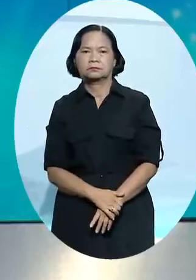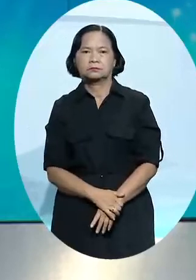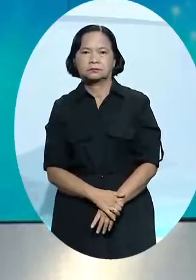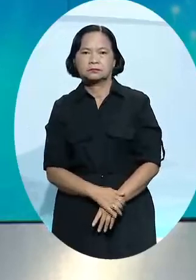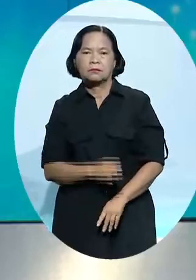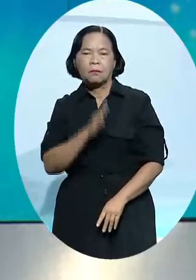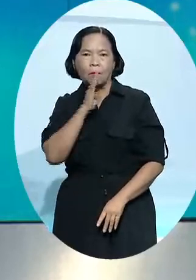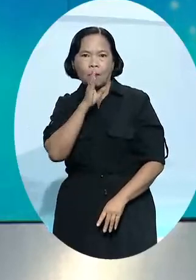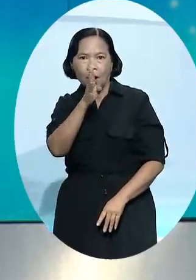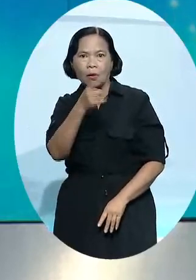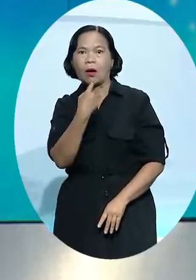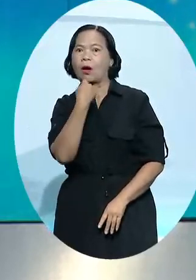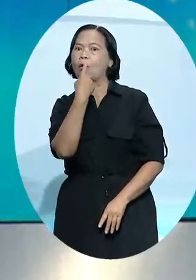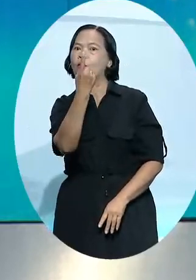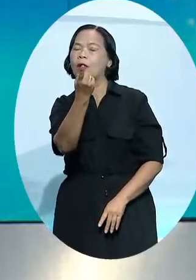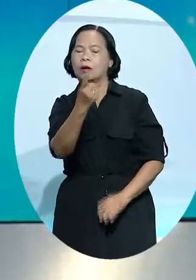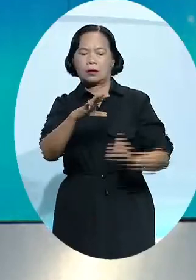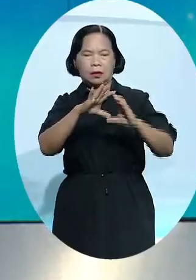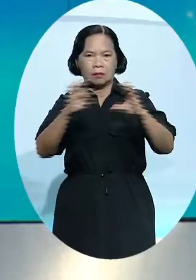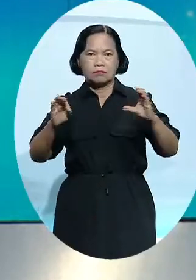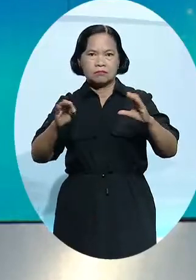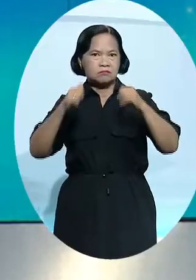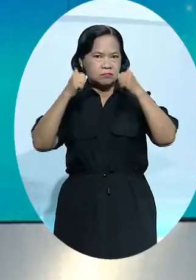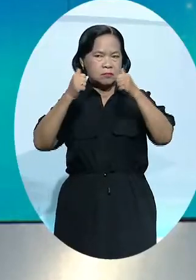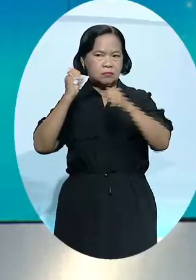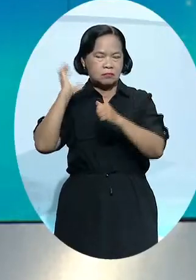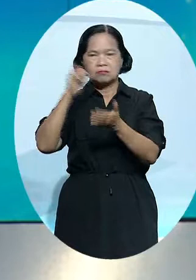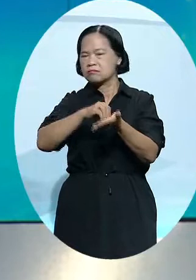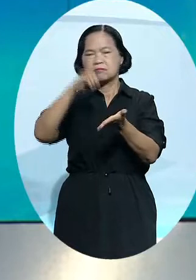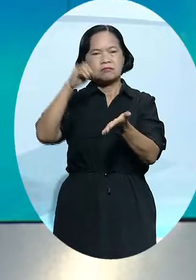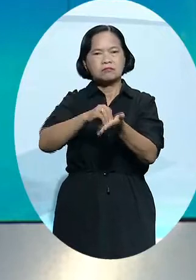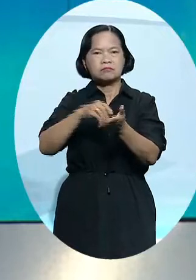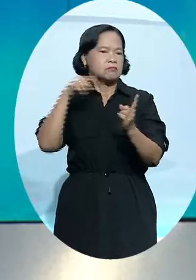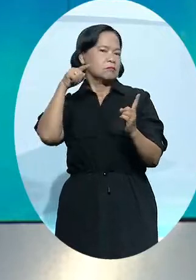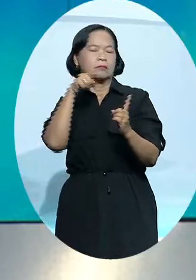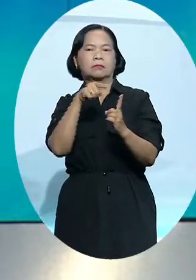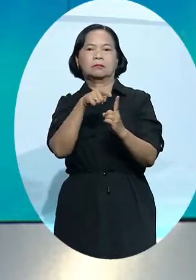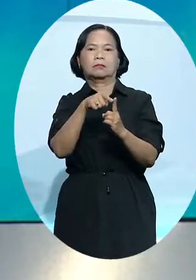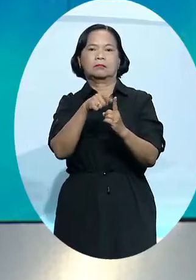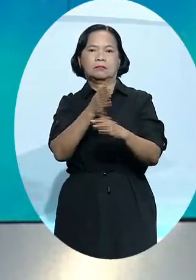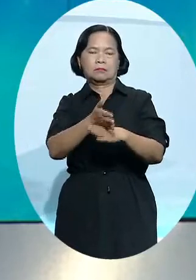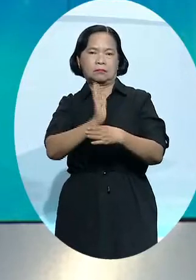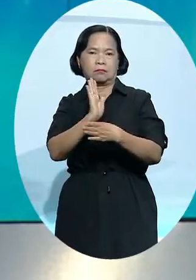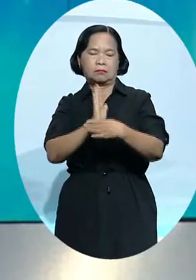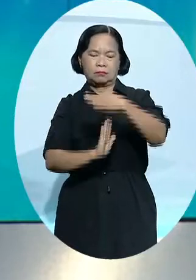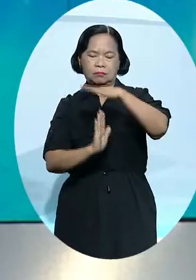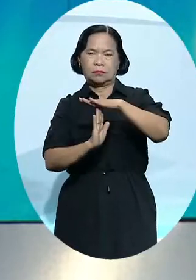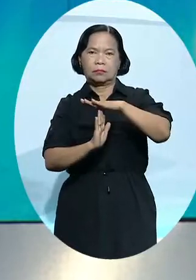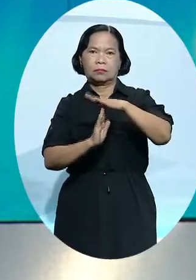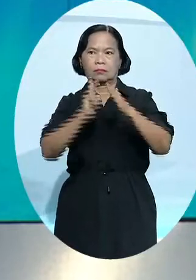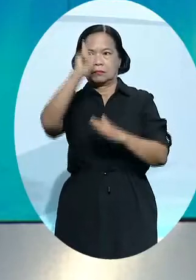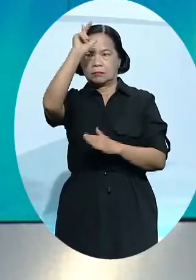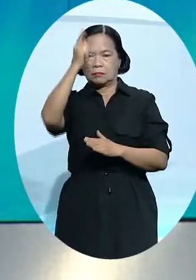có thêm một báo cáo vừa được công bố các công ty lớn nhất thế giới vẫn chưa đạt được những mục tiêu cần thiết trong việc ngăn chặn biến đổi khí hậu